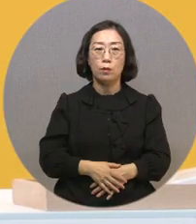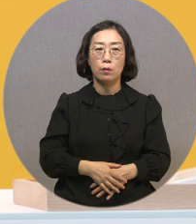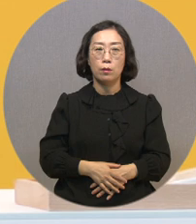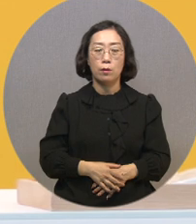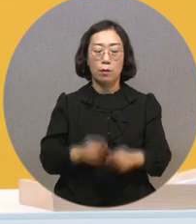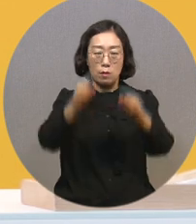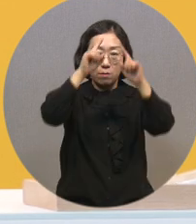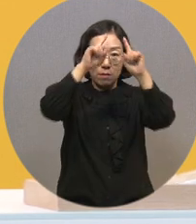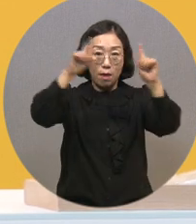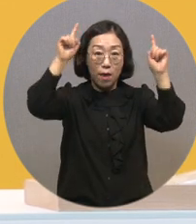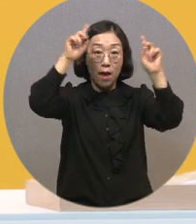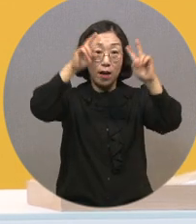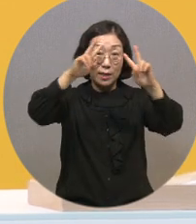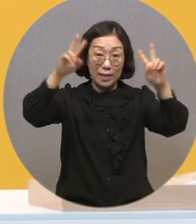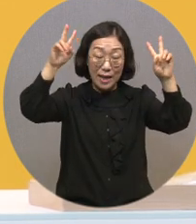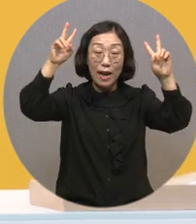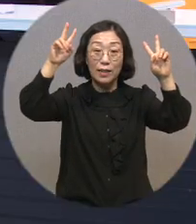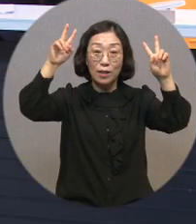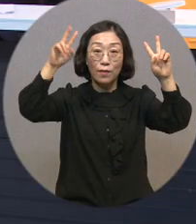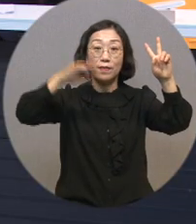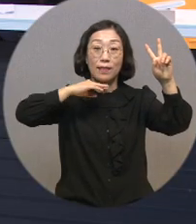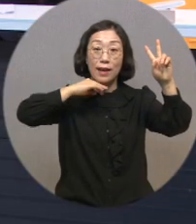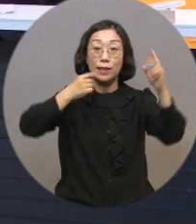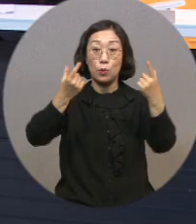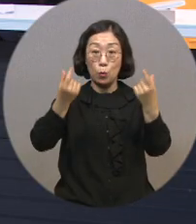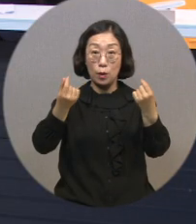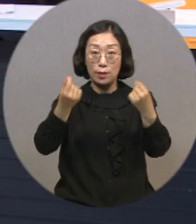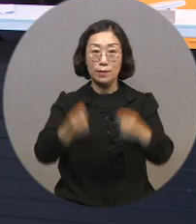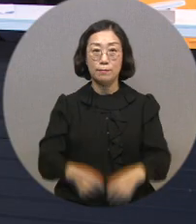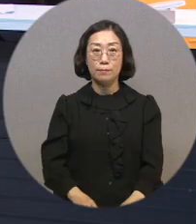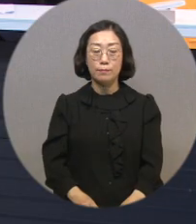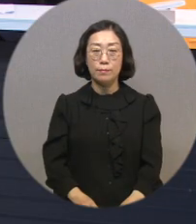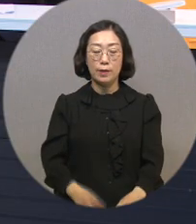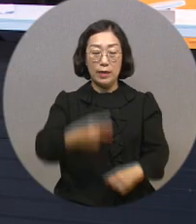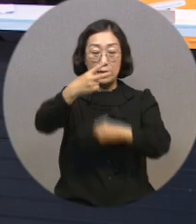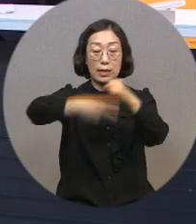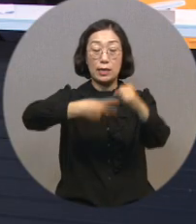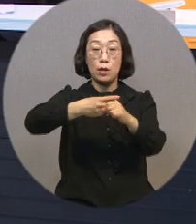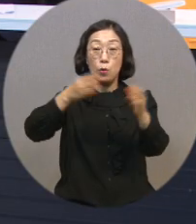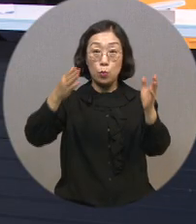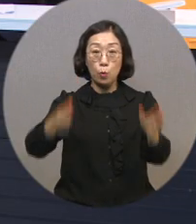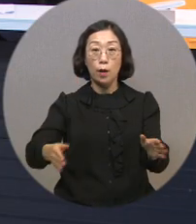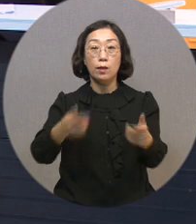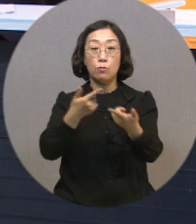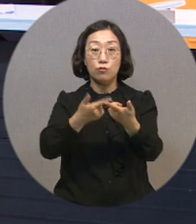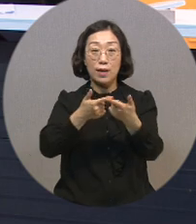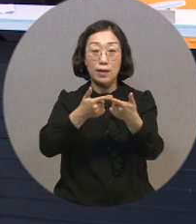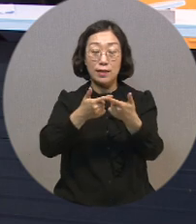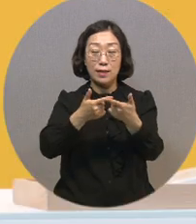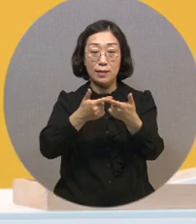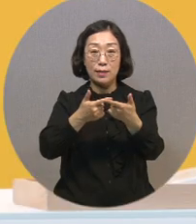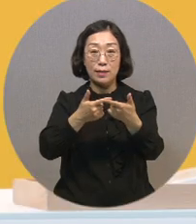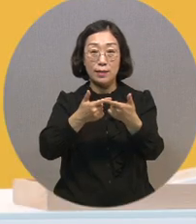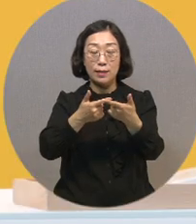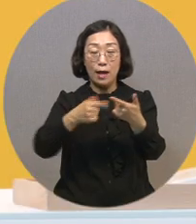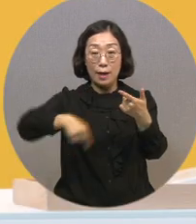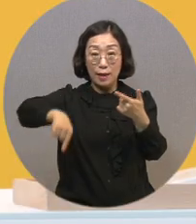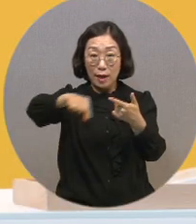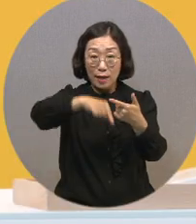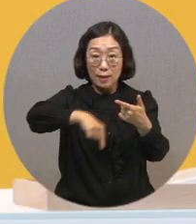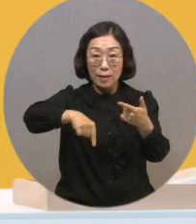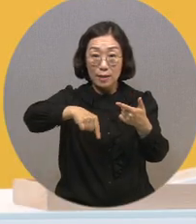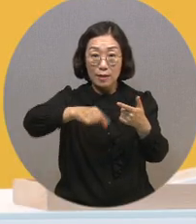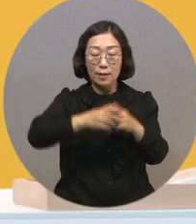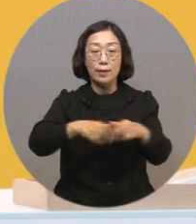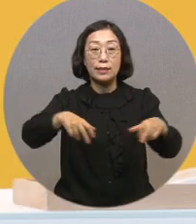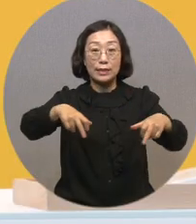그러니까 대학 2학년까지 되겠죠, 그죠? 예. 엄격히 보면은 이 2년간을 이제 부산시에 있는 이제